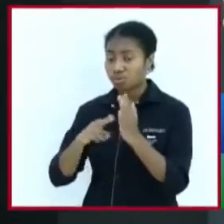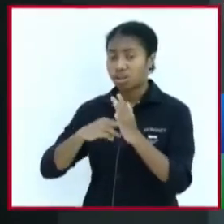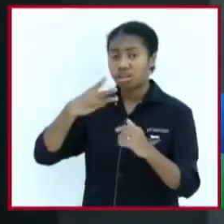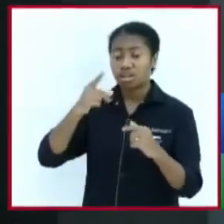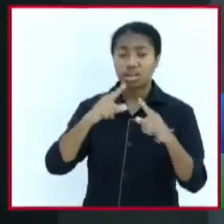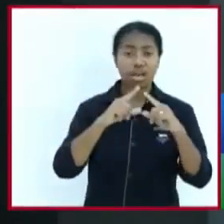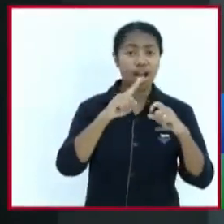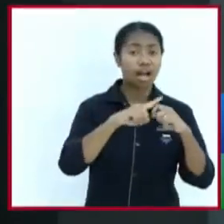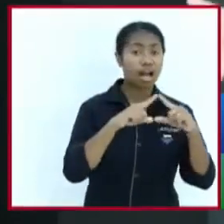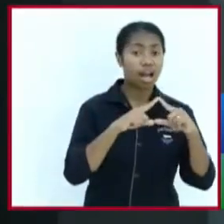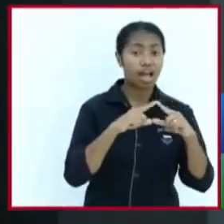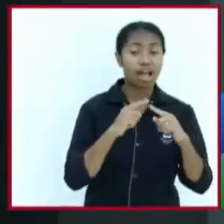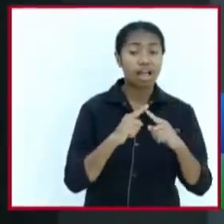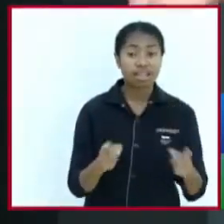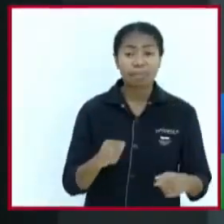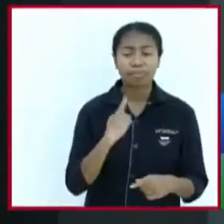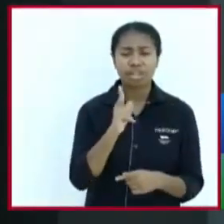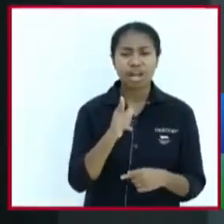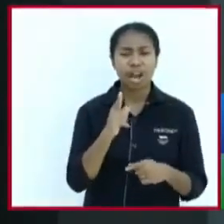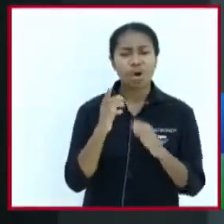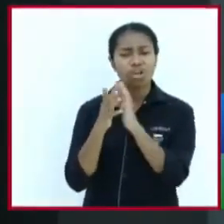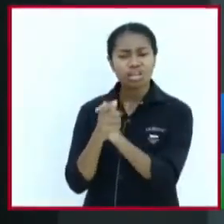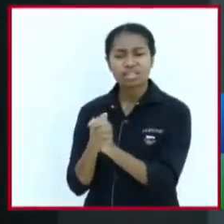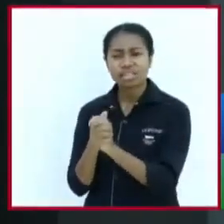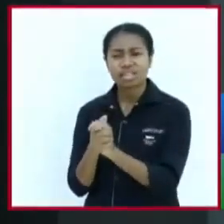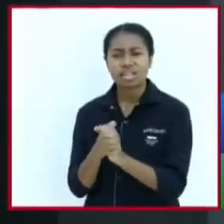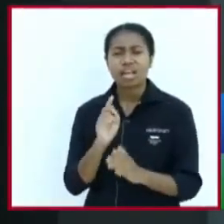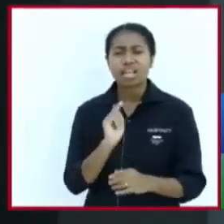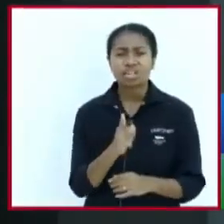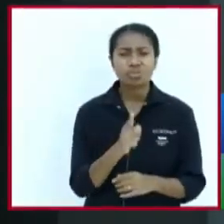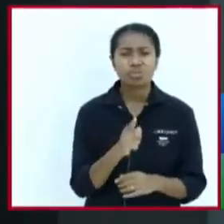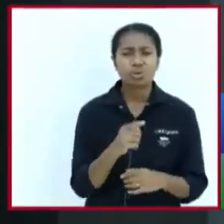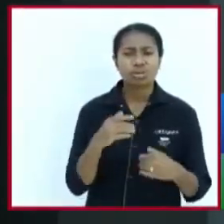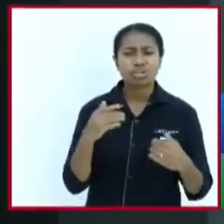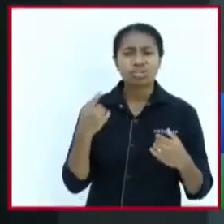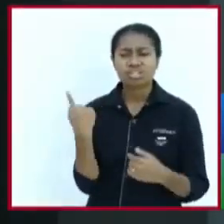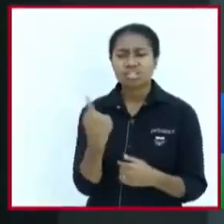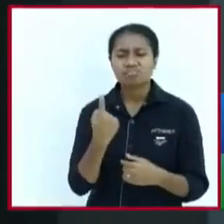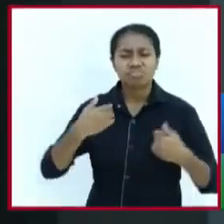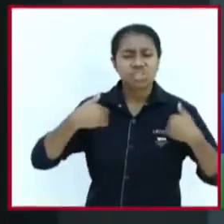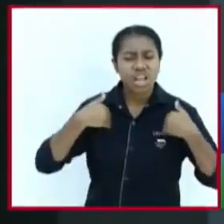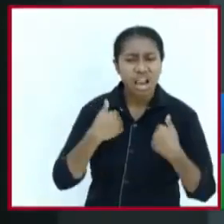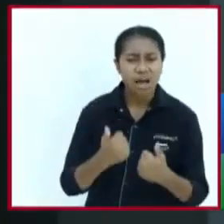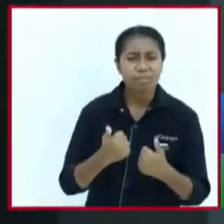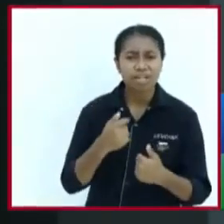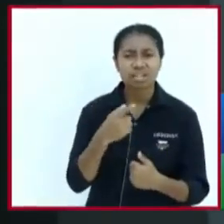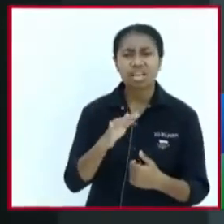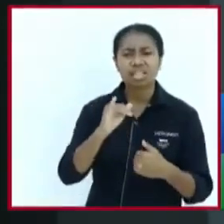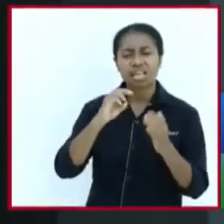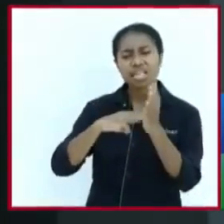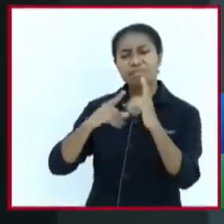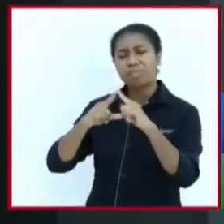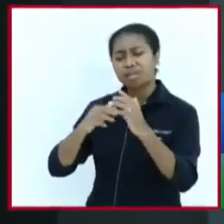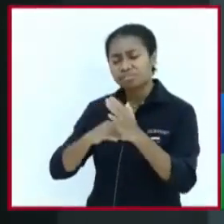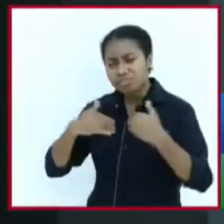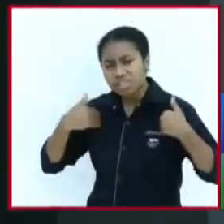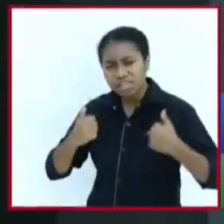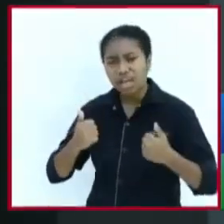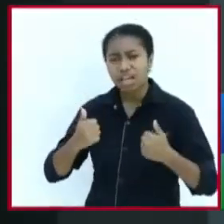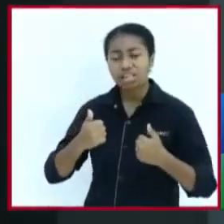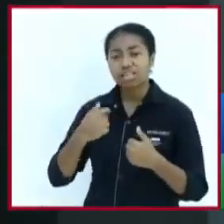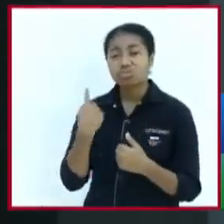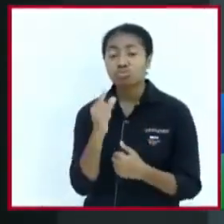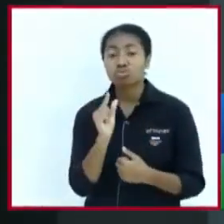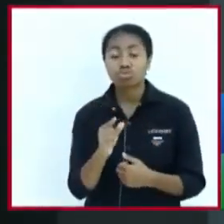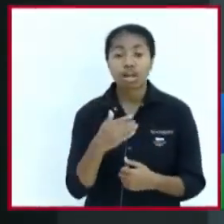Kristen Salvation back fak MIPA Halo selamat karena iman dan hanya Iman saja karena itu